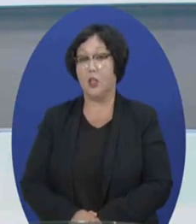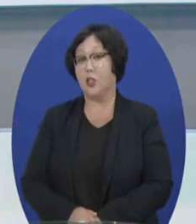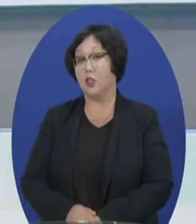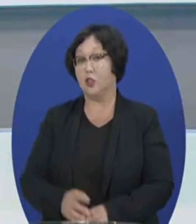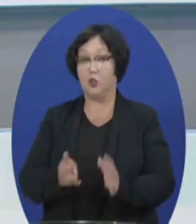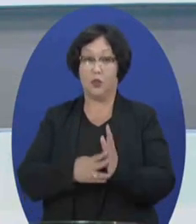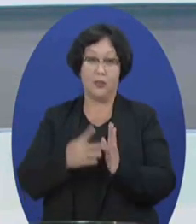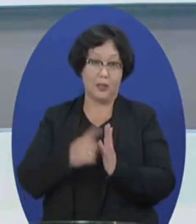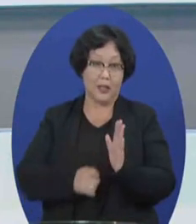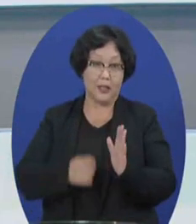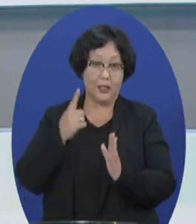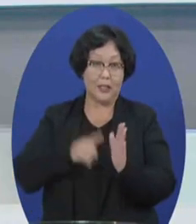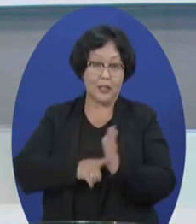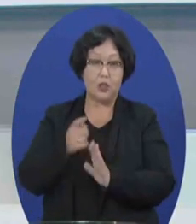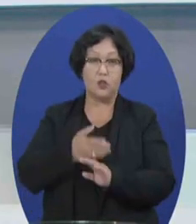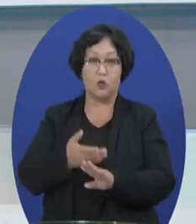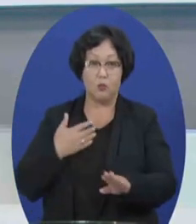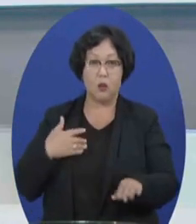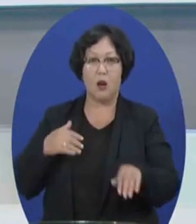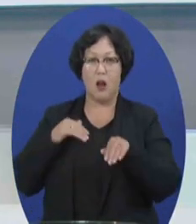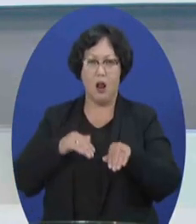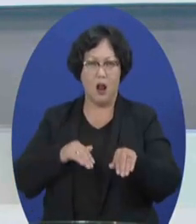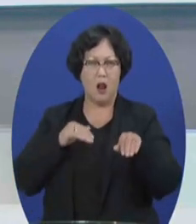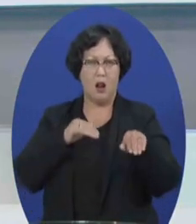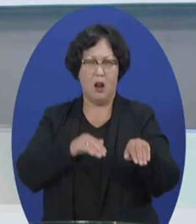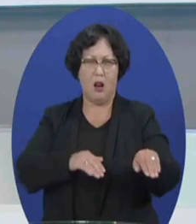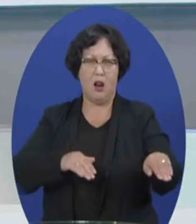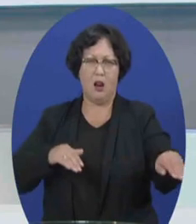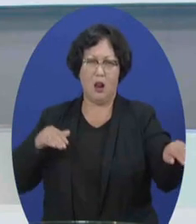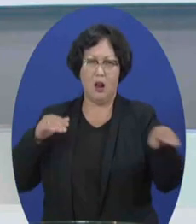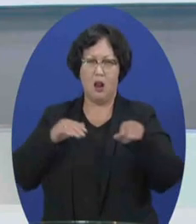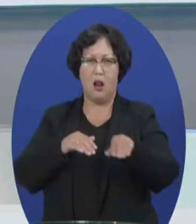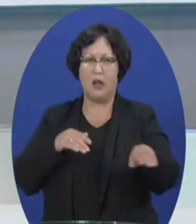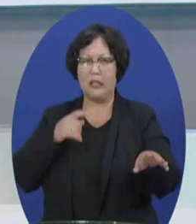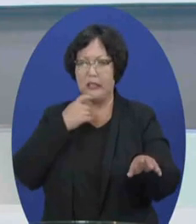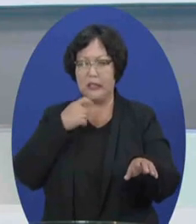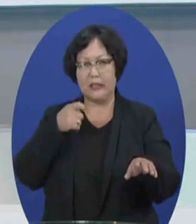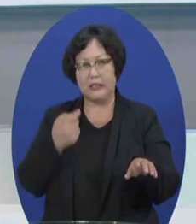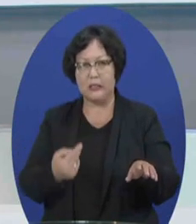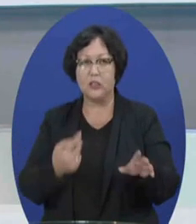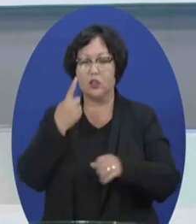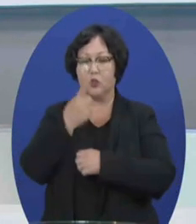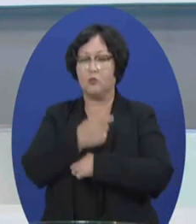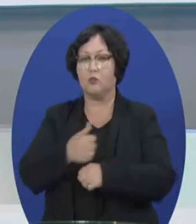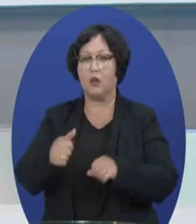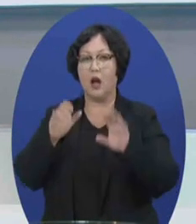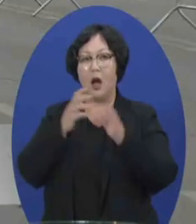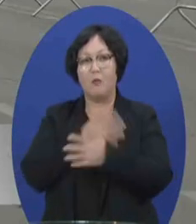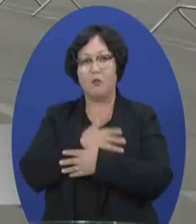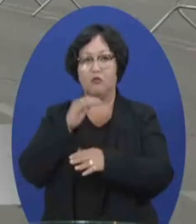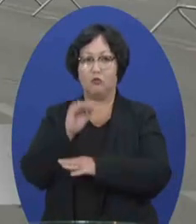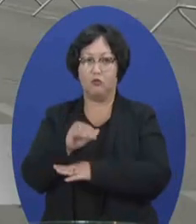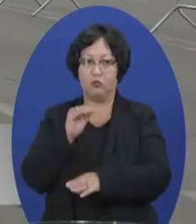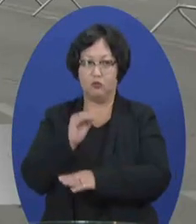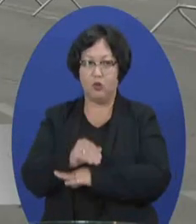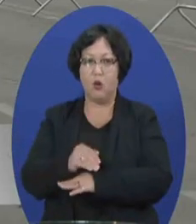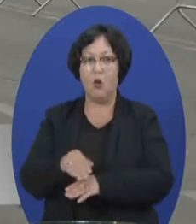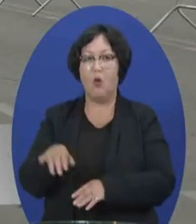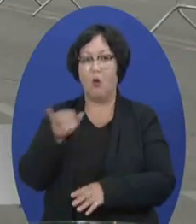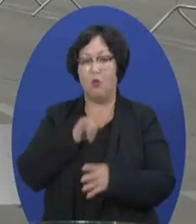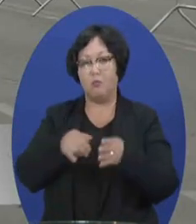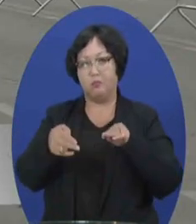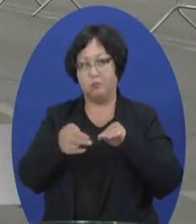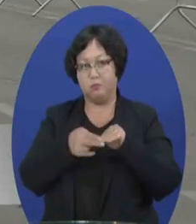Хичээлийн шинжил эхлэх үеэр нийслэлийн автоцамын хөдөлгөөний ачаалал ирсэн юм гэдэг. За иймээс жил бүрийн өдөрт амралтын өдрөөр тээврийн хэрэгслийг улсын